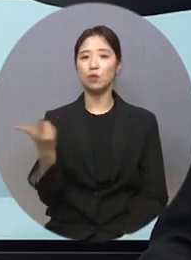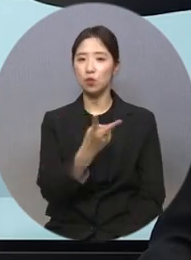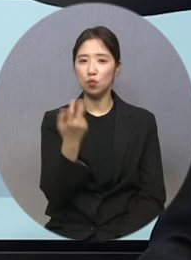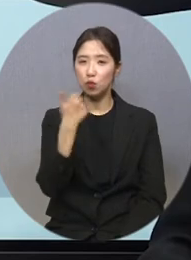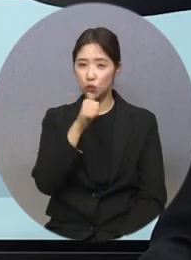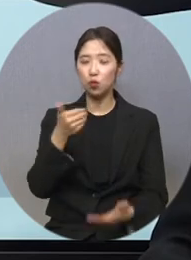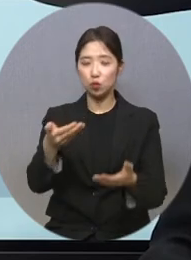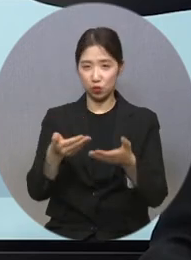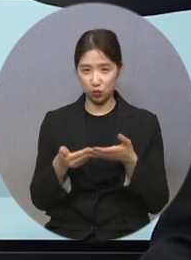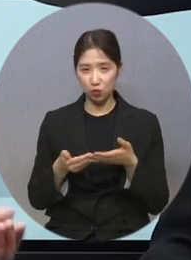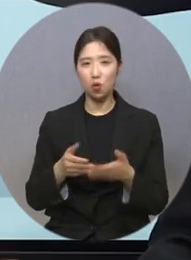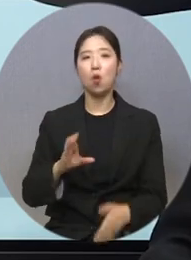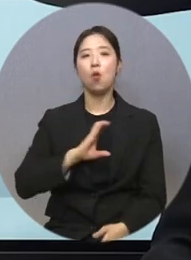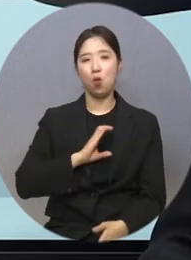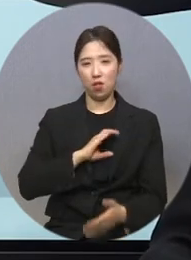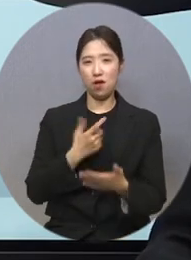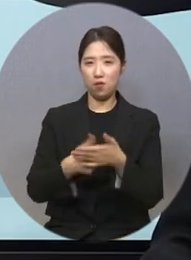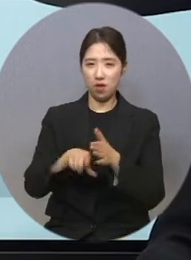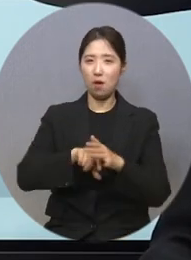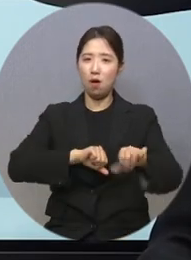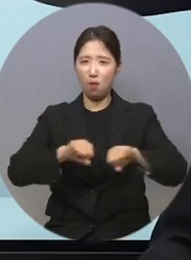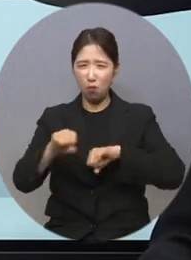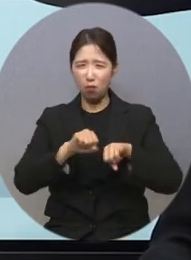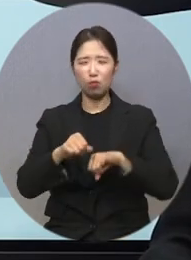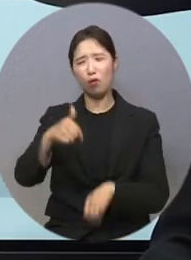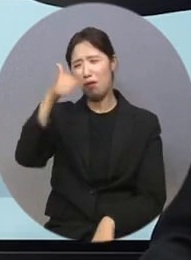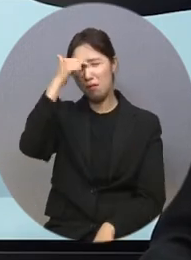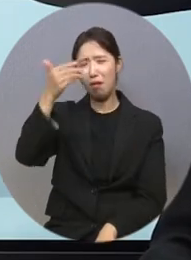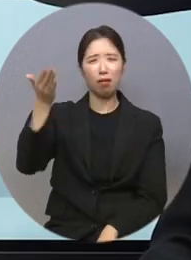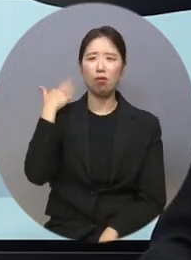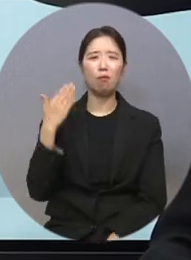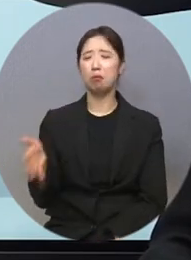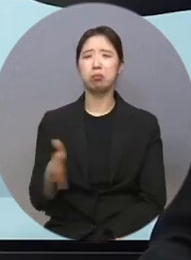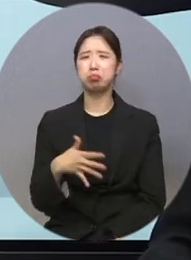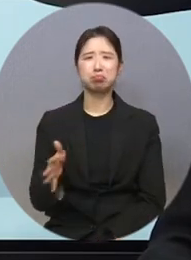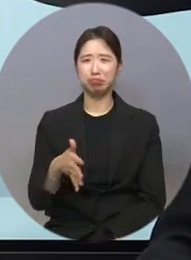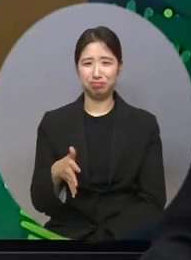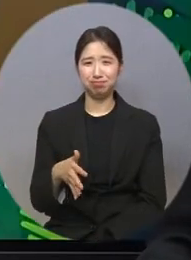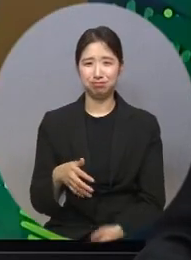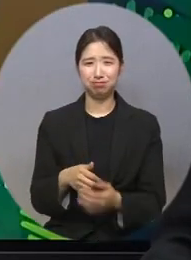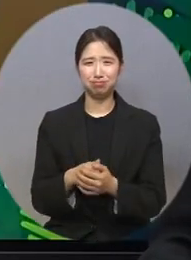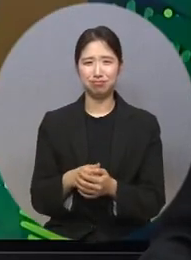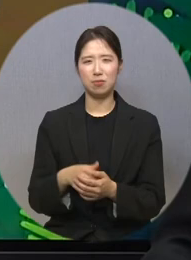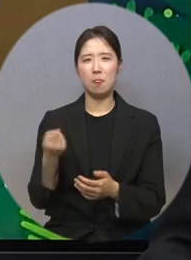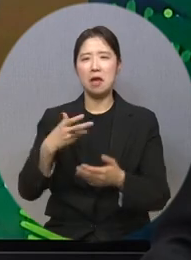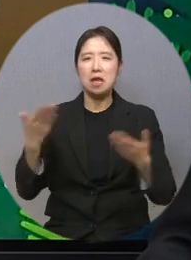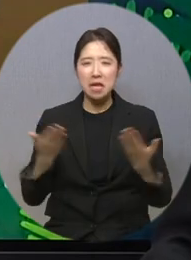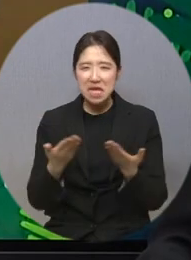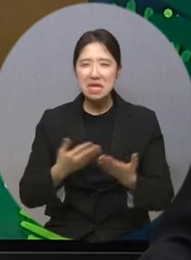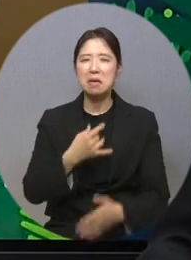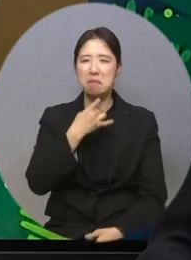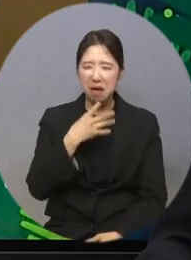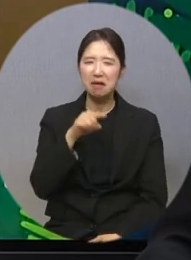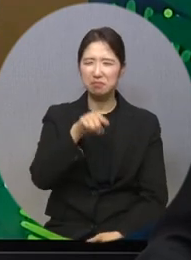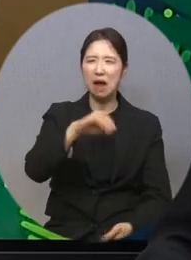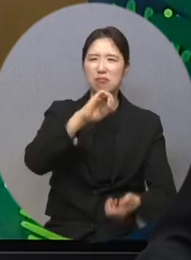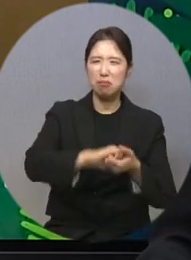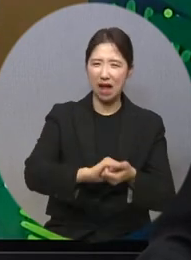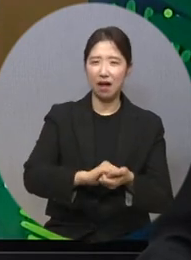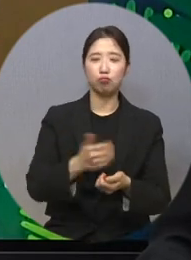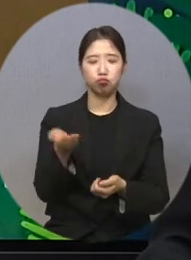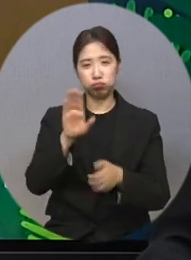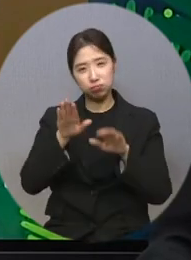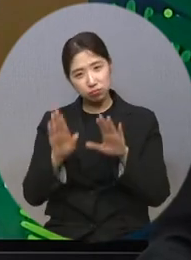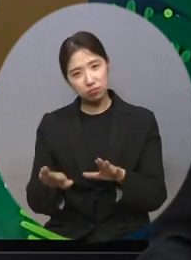소개해 주신 것도 이제 코다를 위한 이런 활동들도 예전에는 되게 경직됐었잖아요. 뭐 일자리, 직업 이런 게 이런 것들도